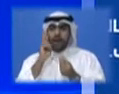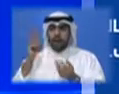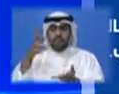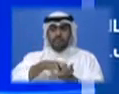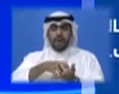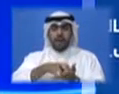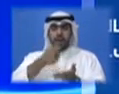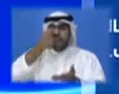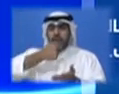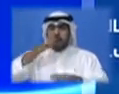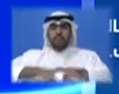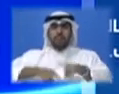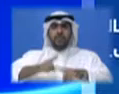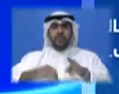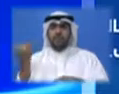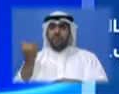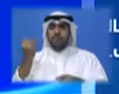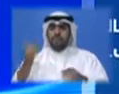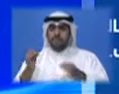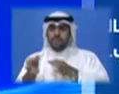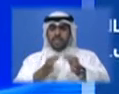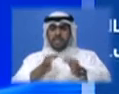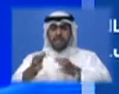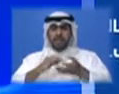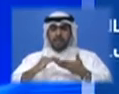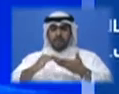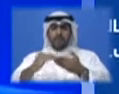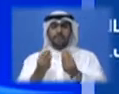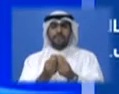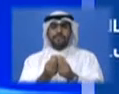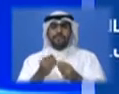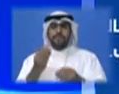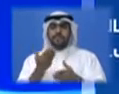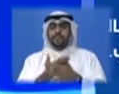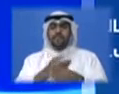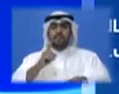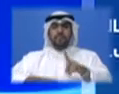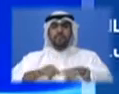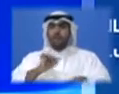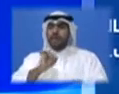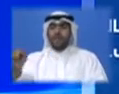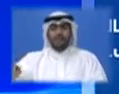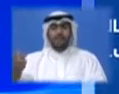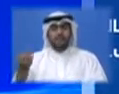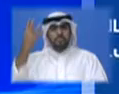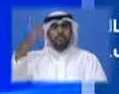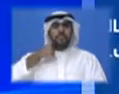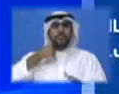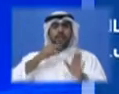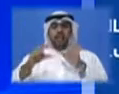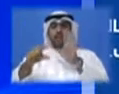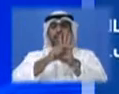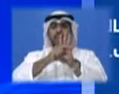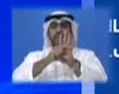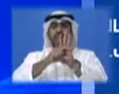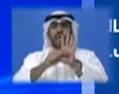وسبل تقديم الدعم السياسي للعراق لمواجهة ما يسمى بتنظيم الدولة الإسلامية والخروج برسالة